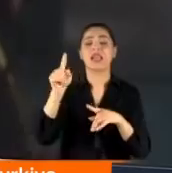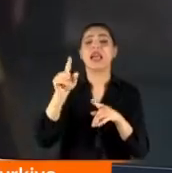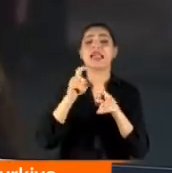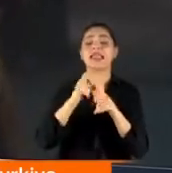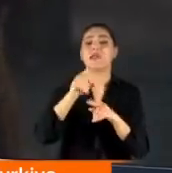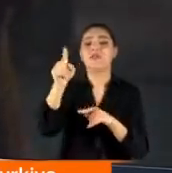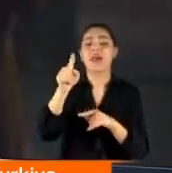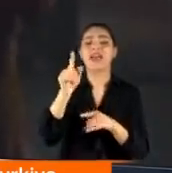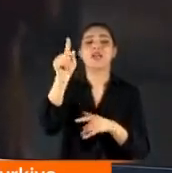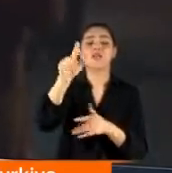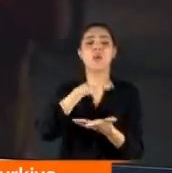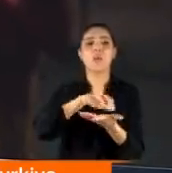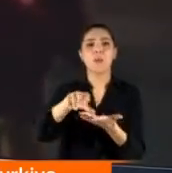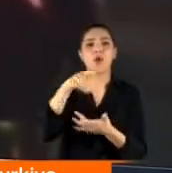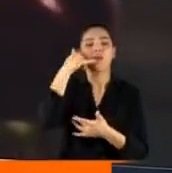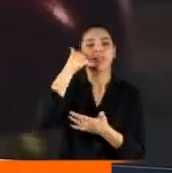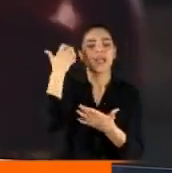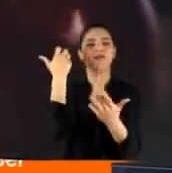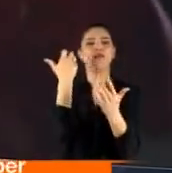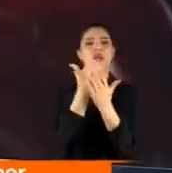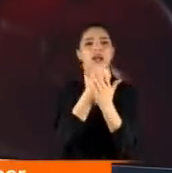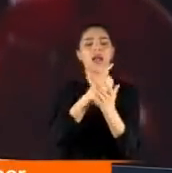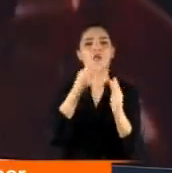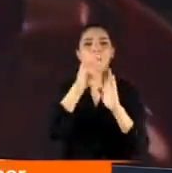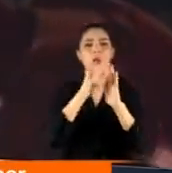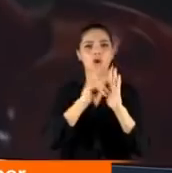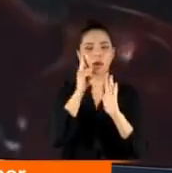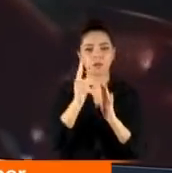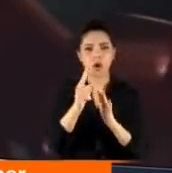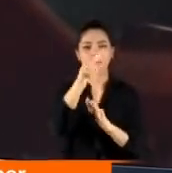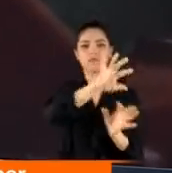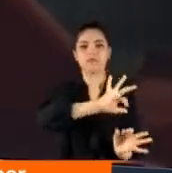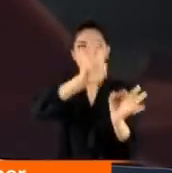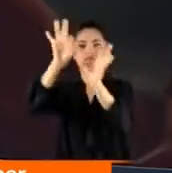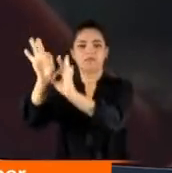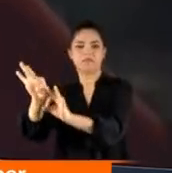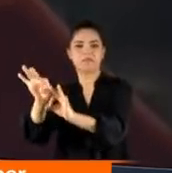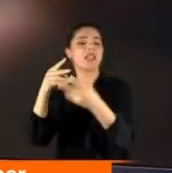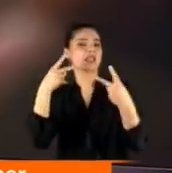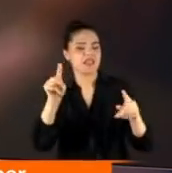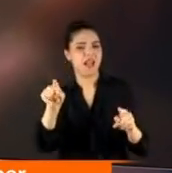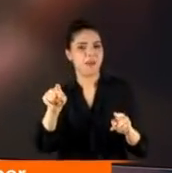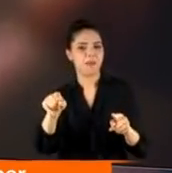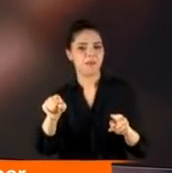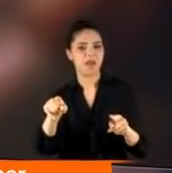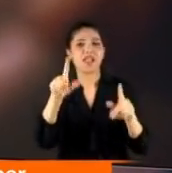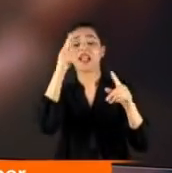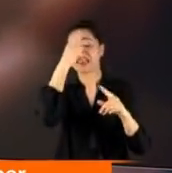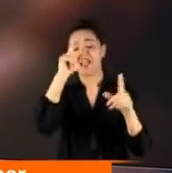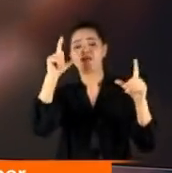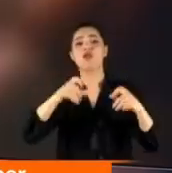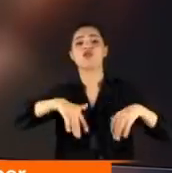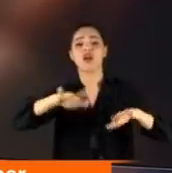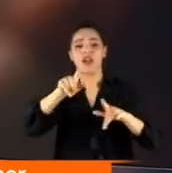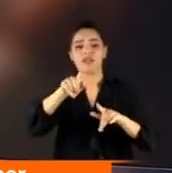Deepfake adı. Deepfake sayesinde telefona indirilen bir programla istediğiniz kişinin yerine görüntülü olarak da geçebiliyorsunuz. Sadece fotoğraf da değil.